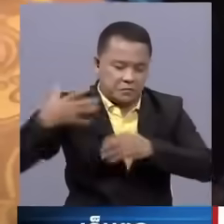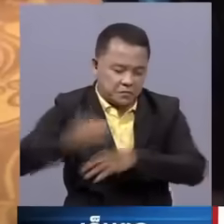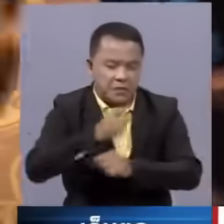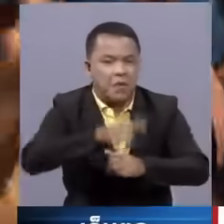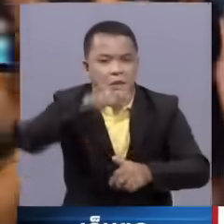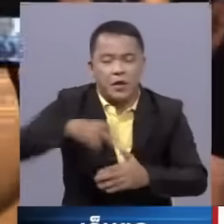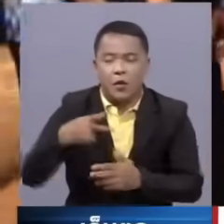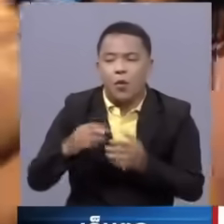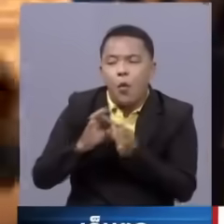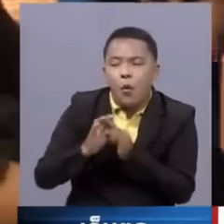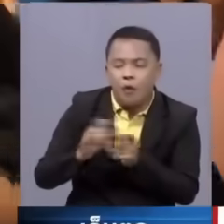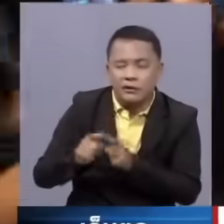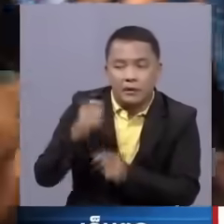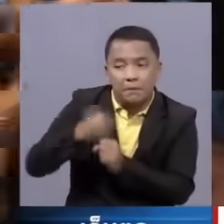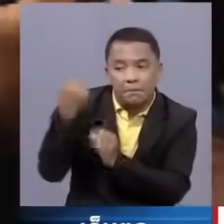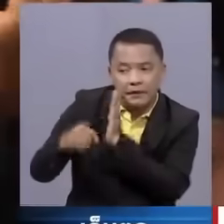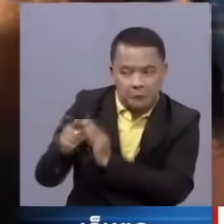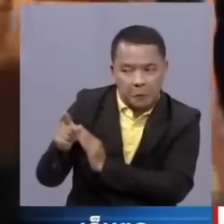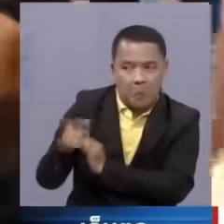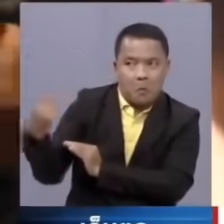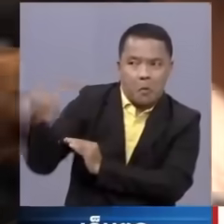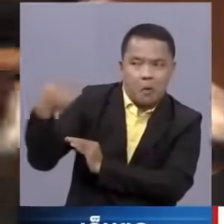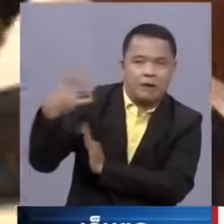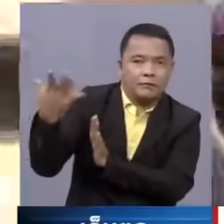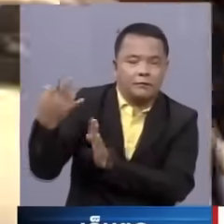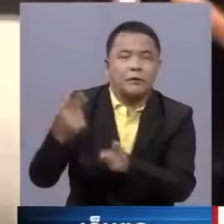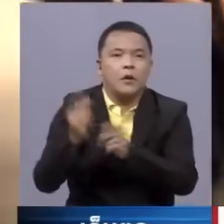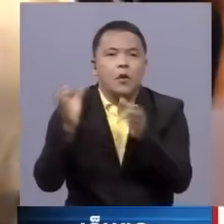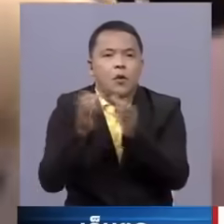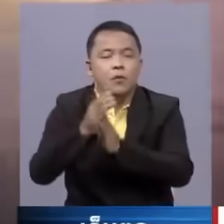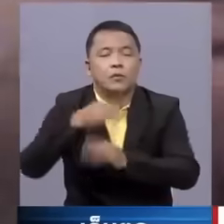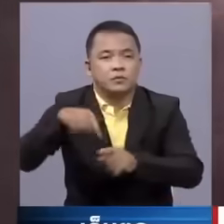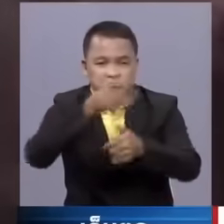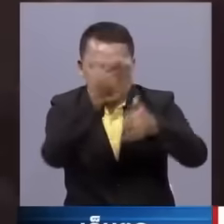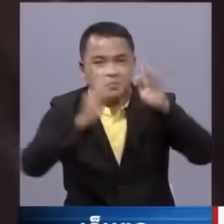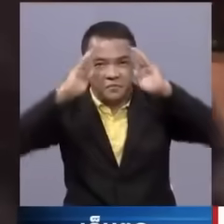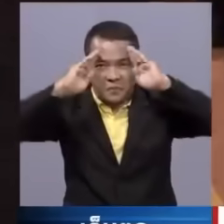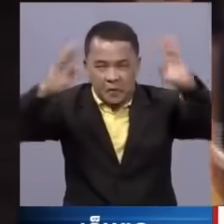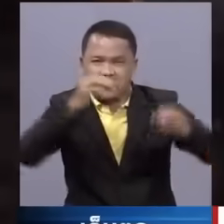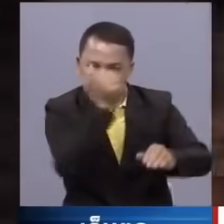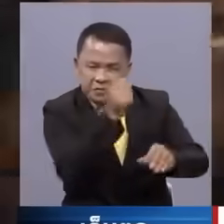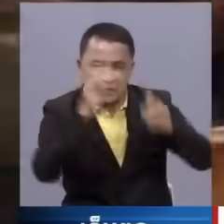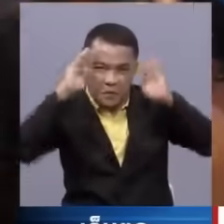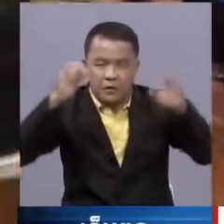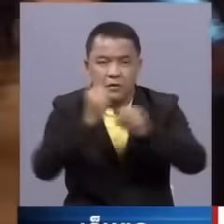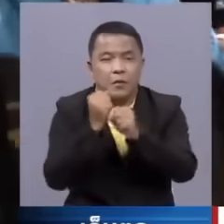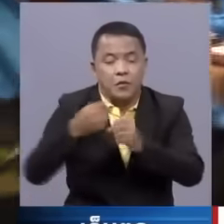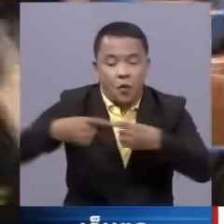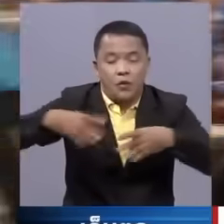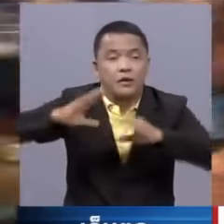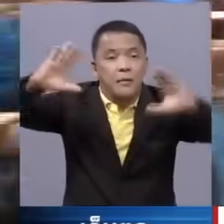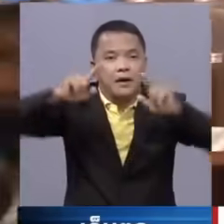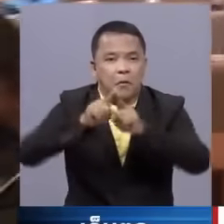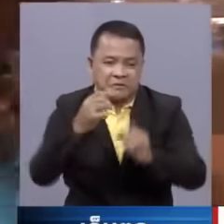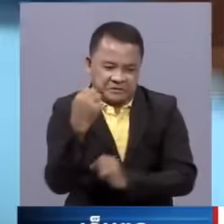เพื่อไทยก็เกรงว่าหากทำอะไรผิดพลาดเดี๋ยวจะโดนเล่นงานเพราะนักการเมืองรุ่นลายครามมีบารมีสูงถ้าเป็นฝ่ายค้านในรัฐบาล